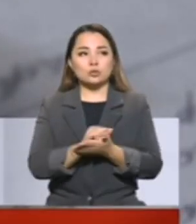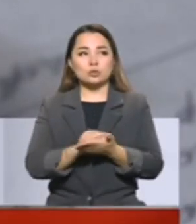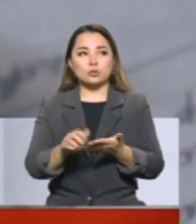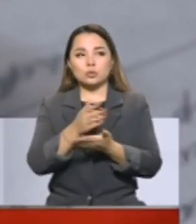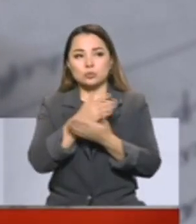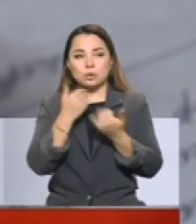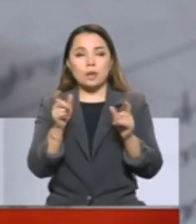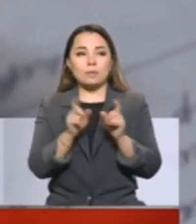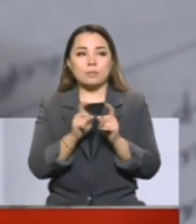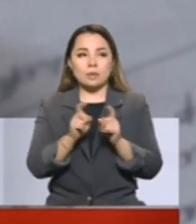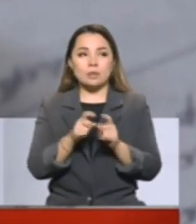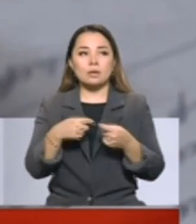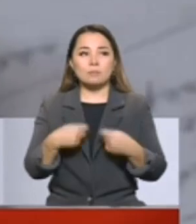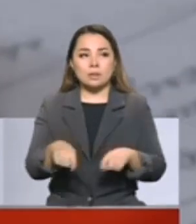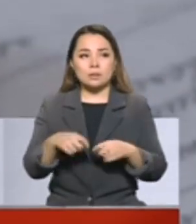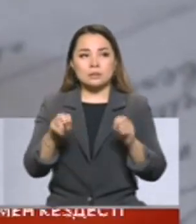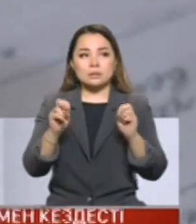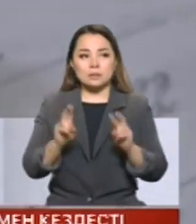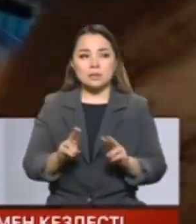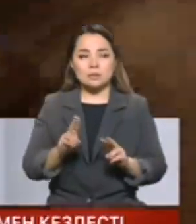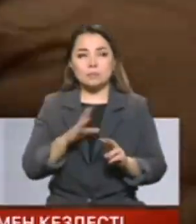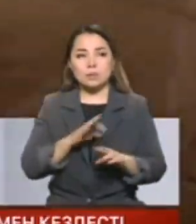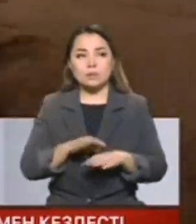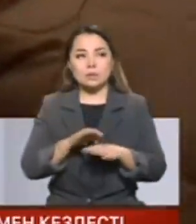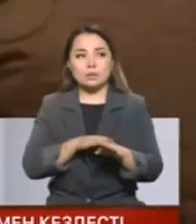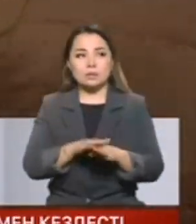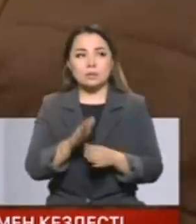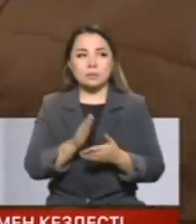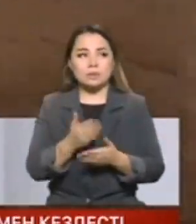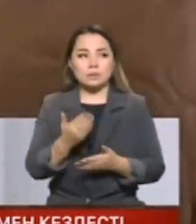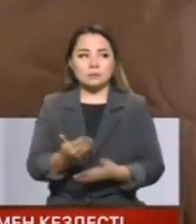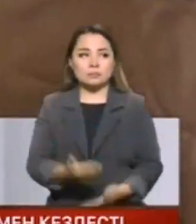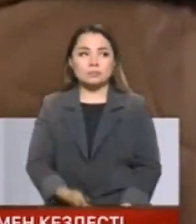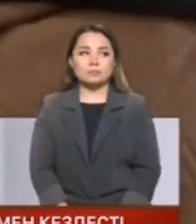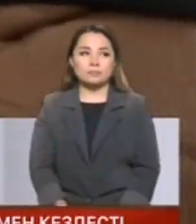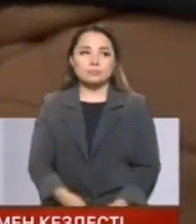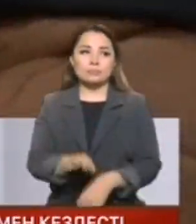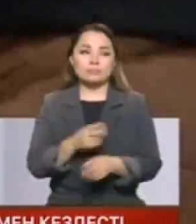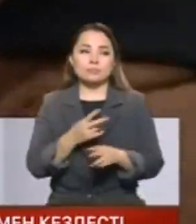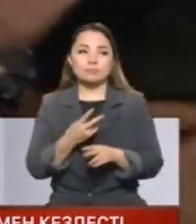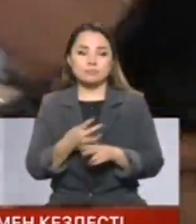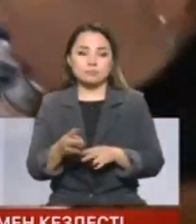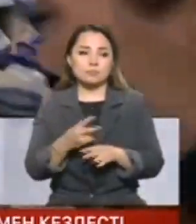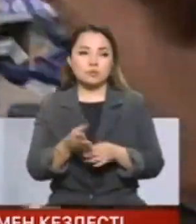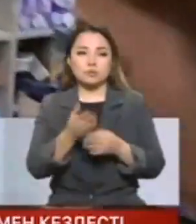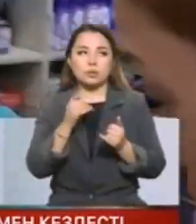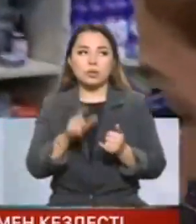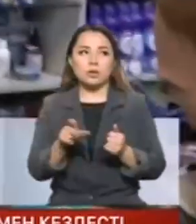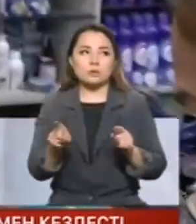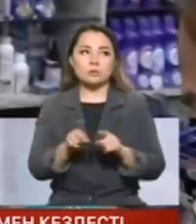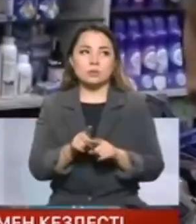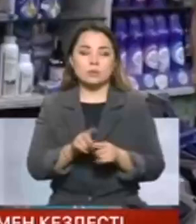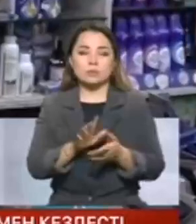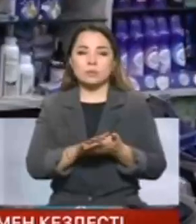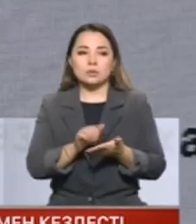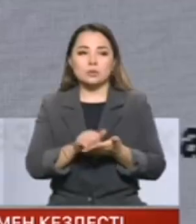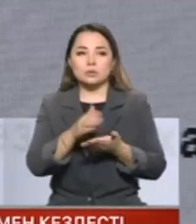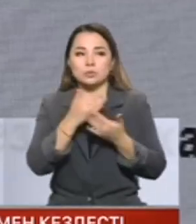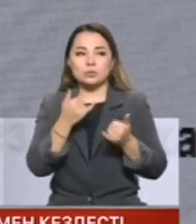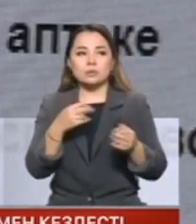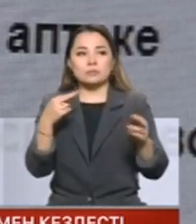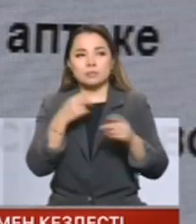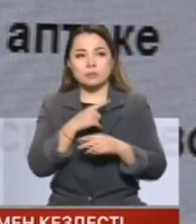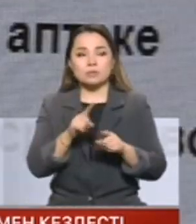жоқ. Дүкеншілер препараттардың арнайы жеткізілетінін айтады. Без запаха адамға вообще зияны жоқ. Міне. Зиянкестерге қарсы